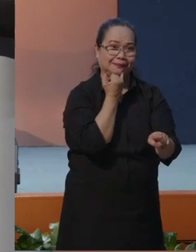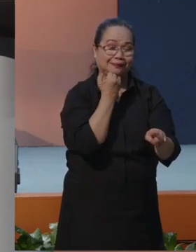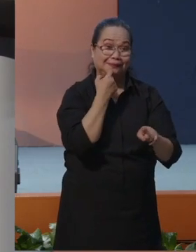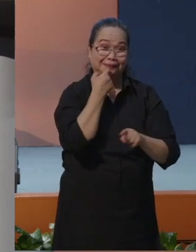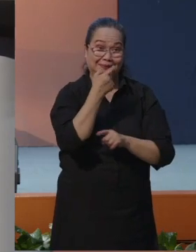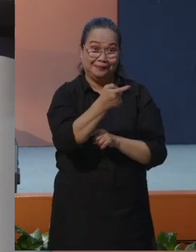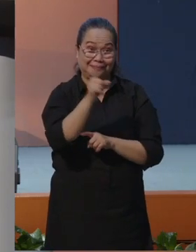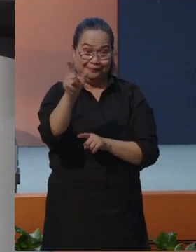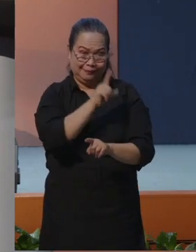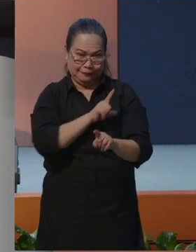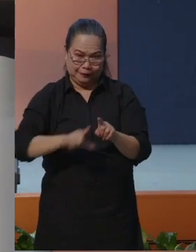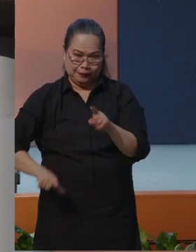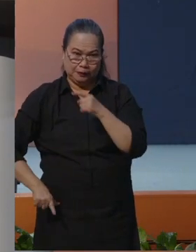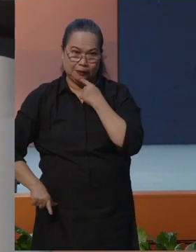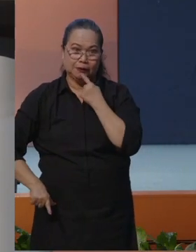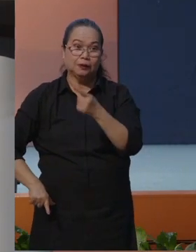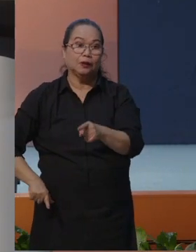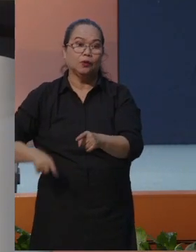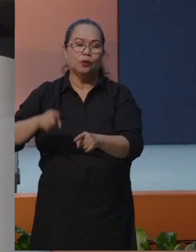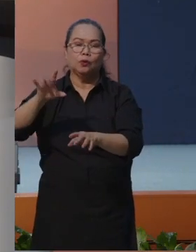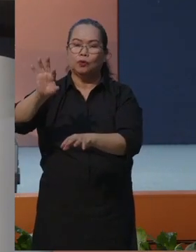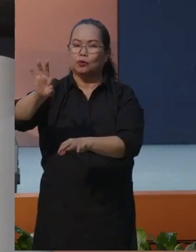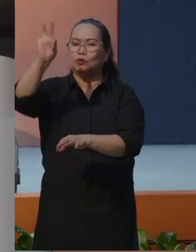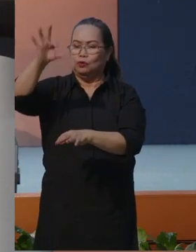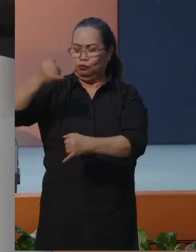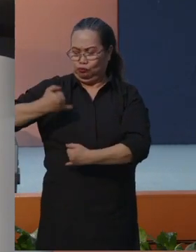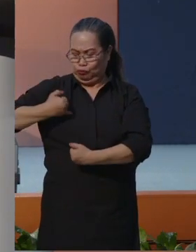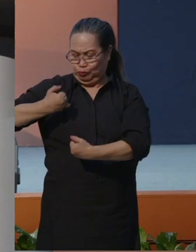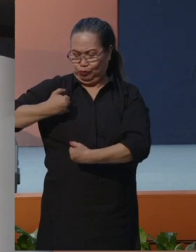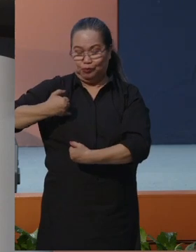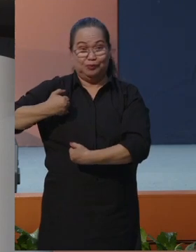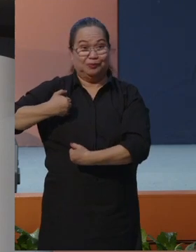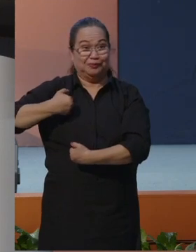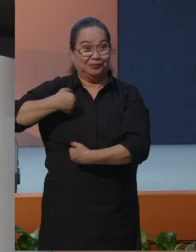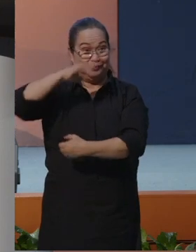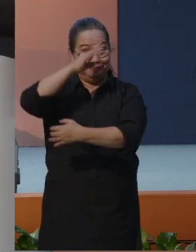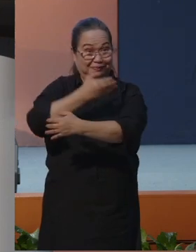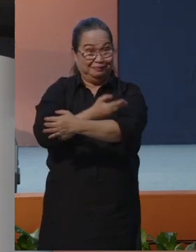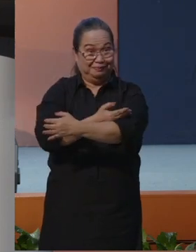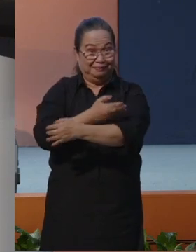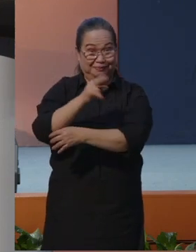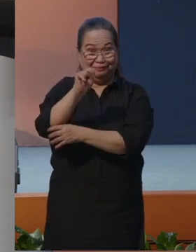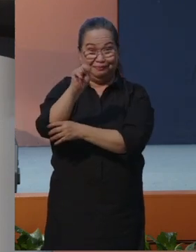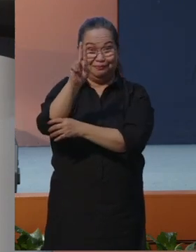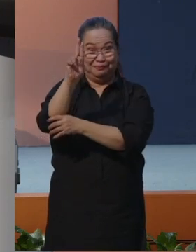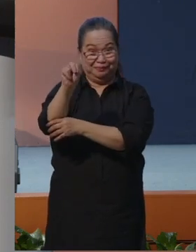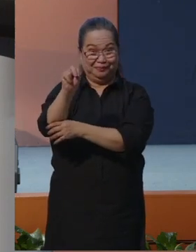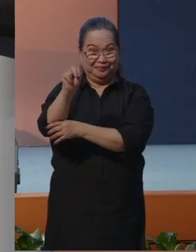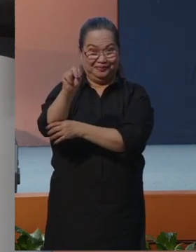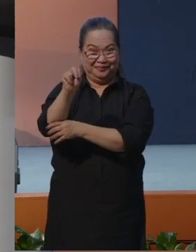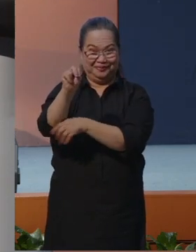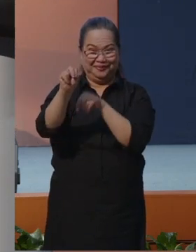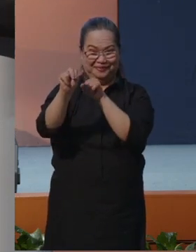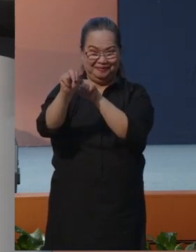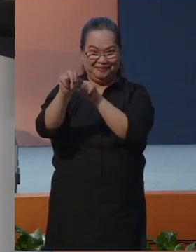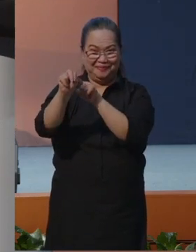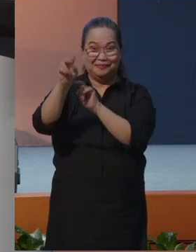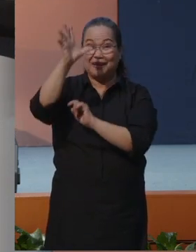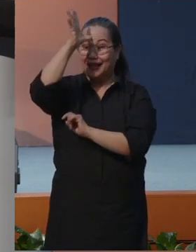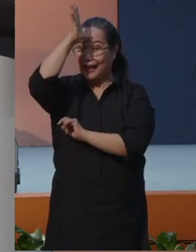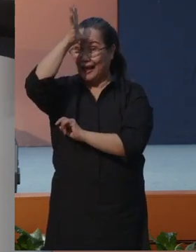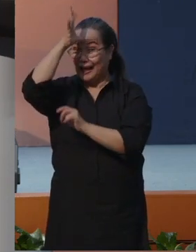31:23, and the Lord commissioned Joshua, the son of Nun. The son of Nun ang tamang pagbasa nun.